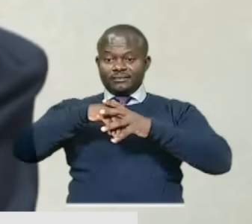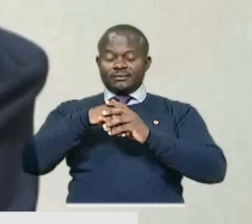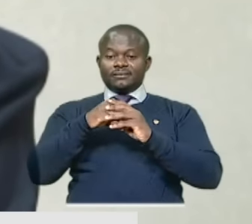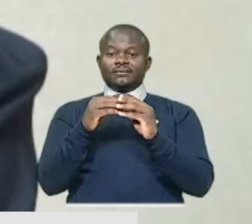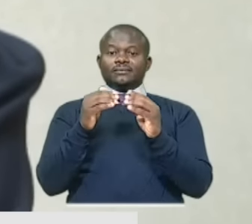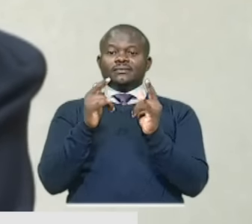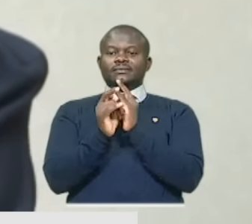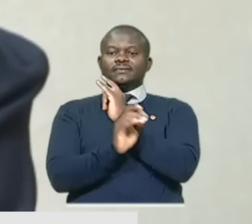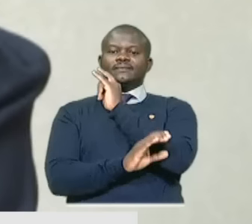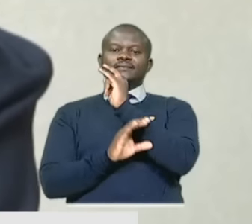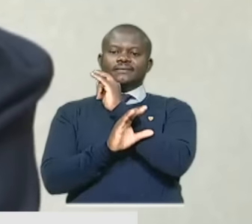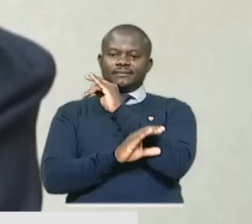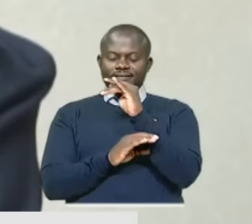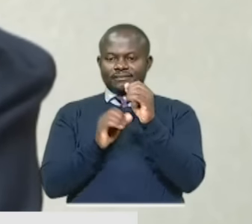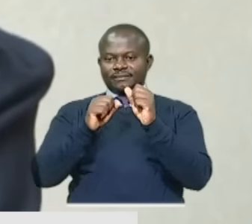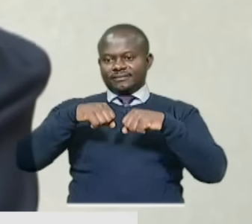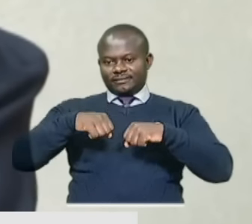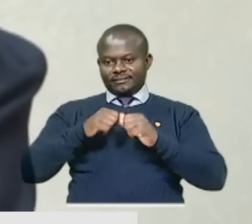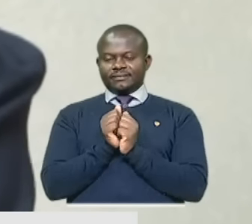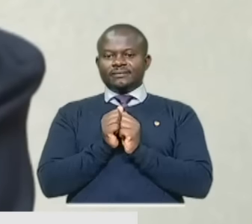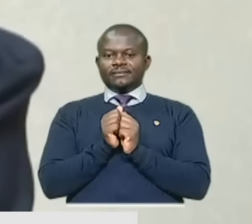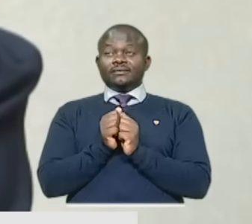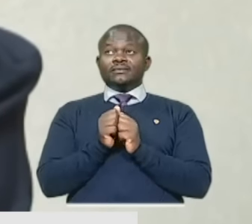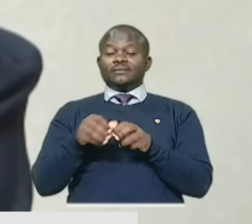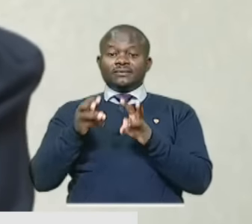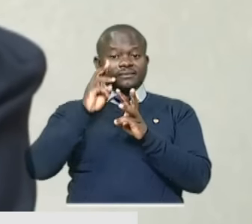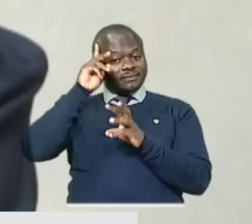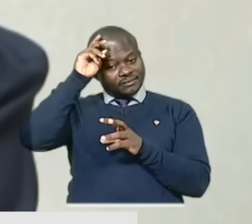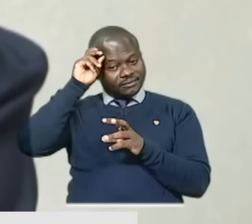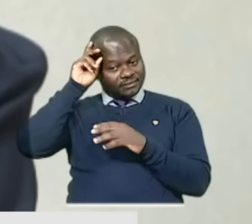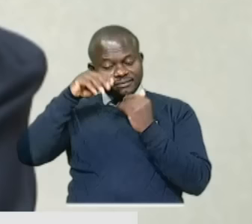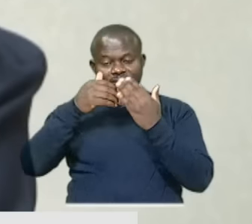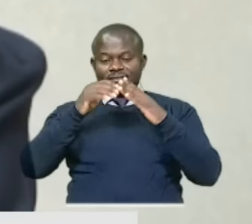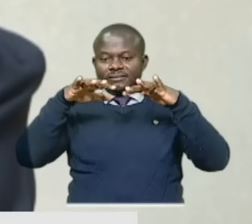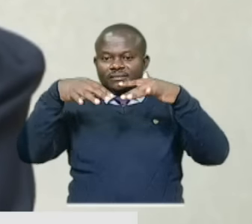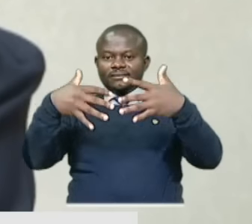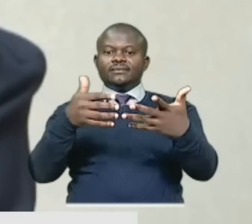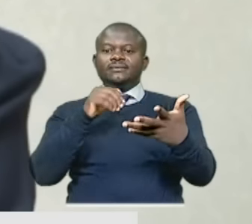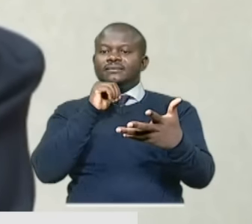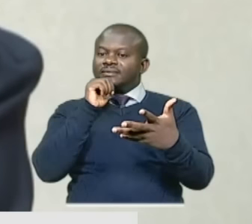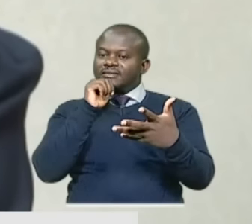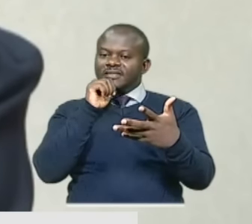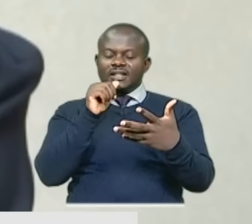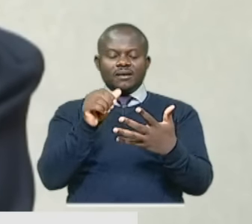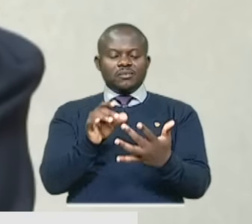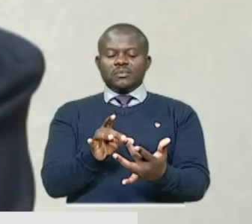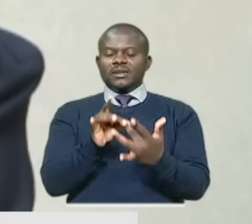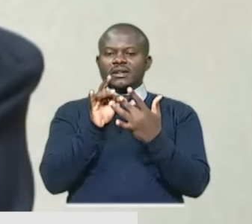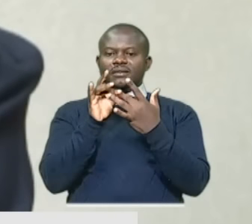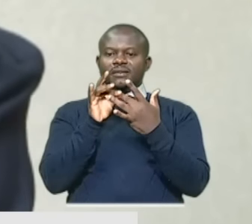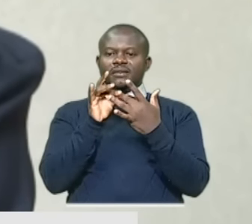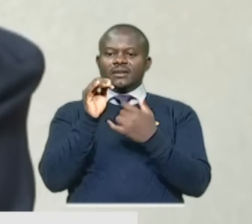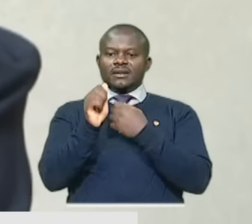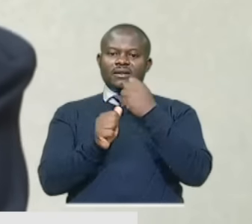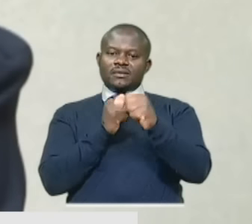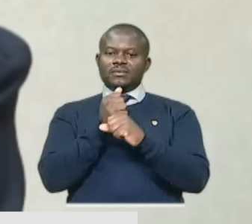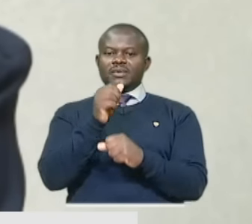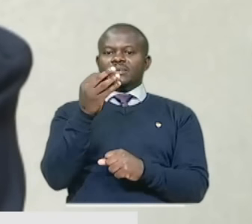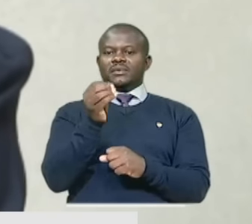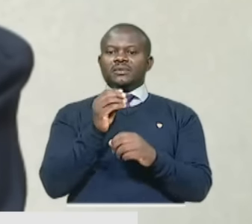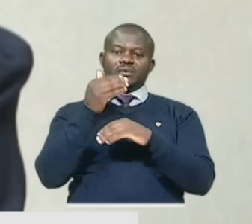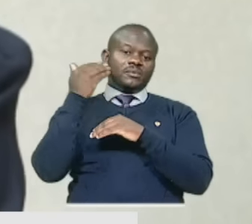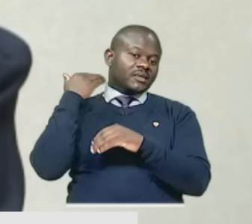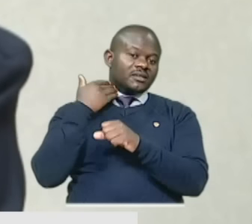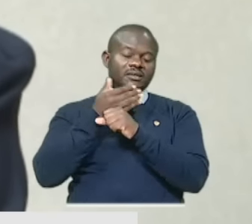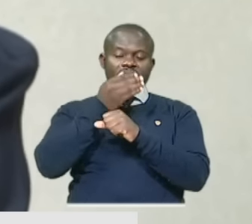uyu mushyikirano. Uko mbitekereza mu mitekerereze, ntabwo umwihariko imyaka 30 nyuma Jenoside